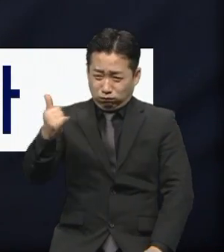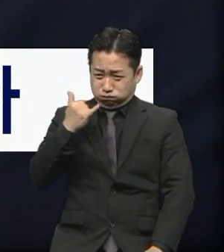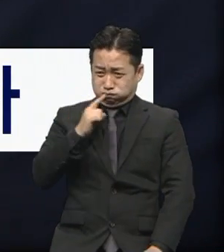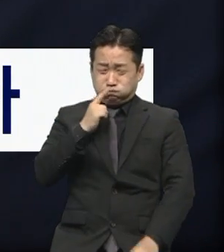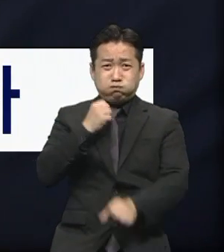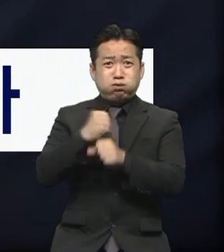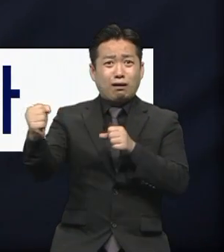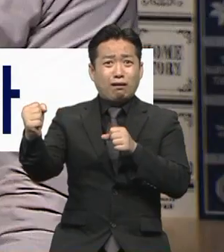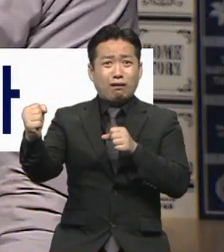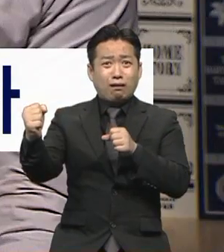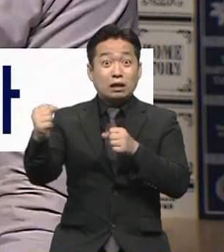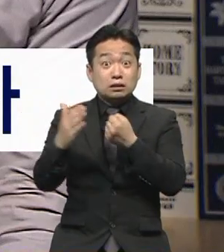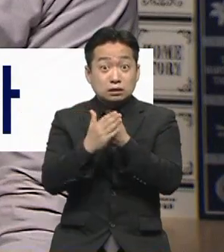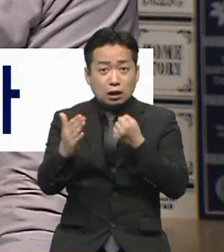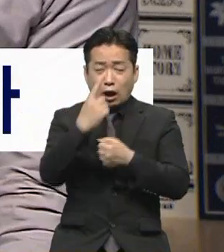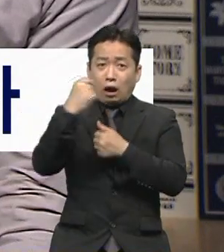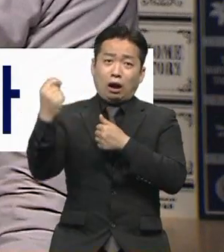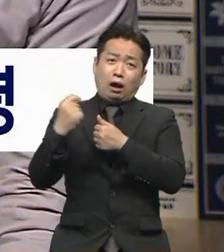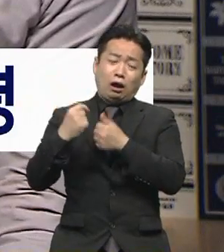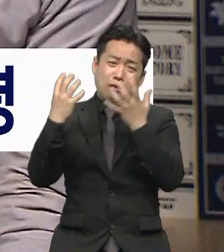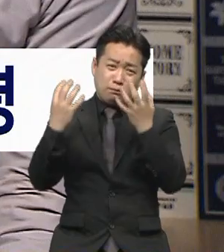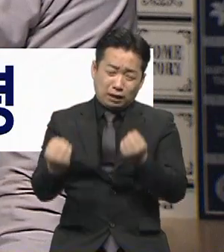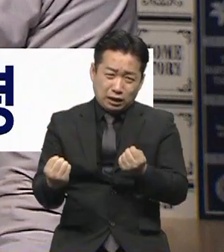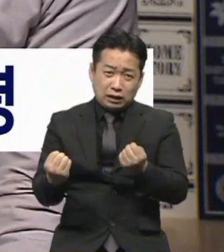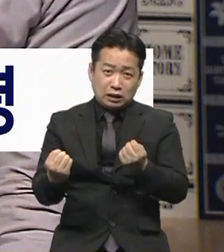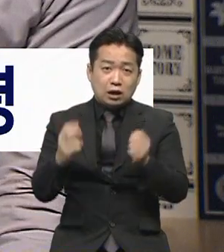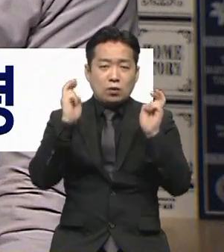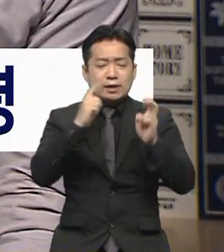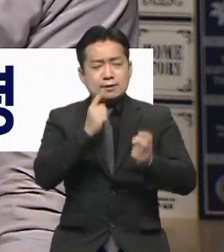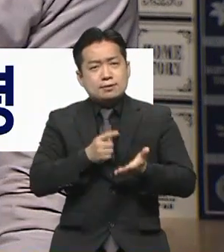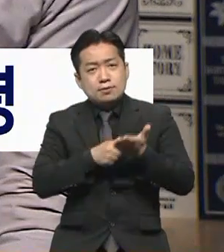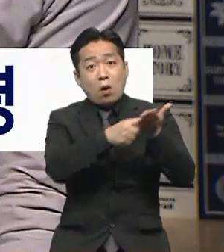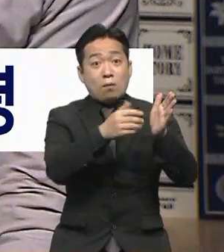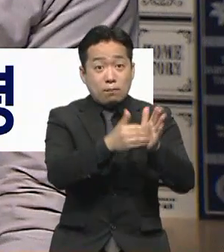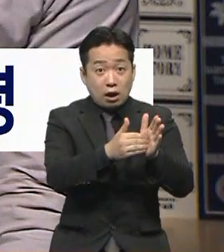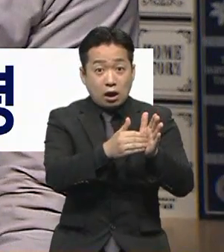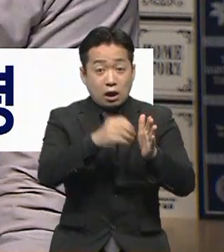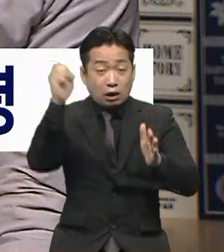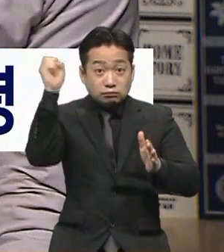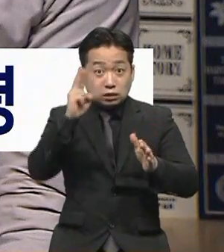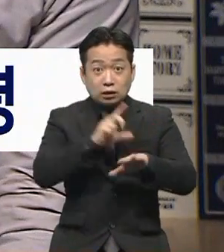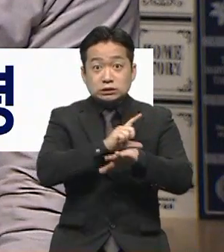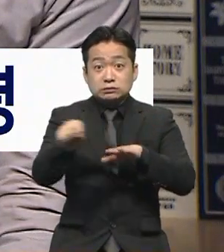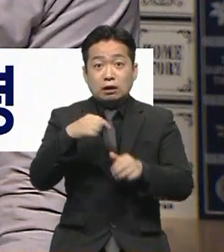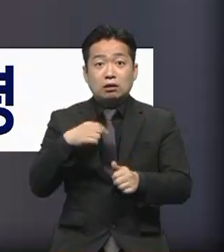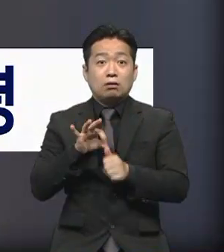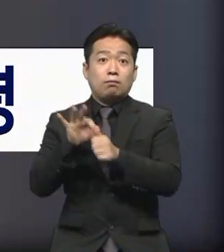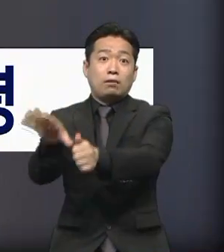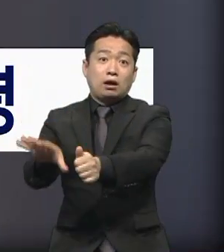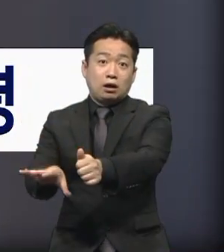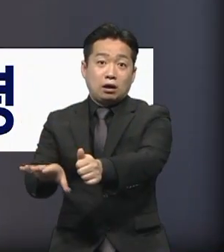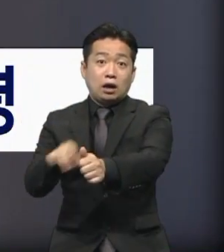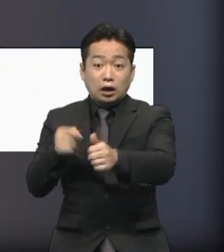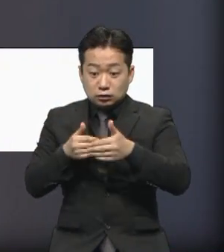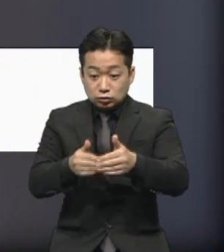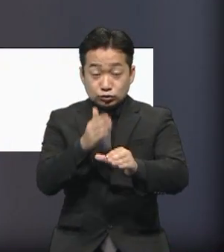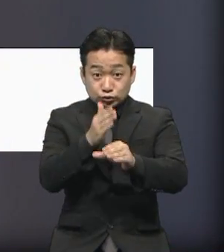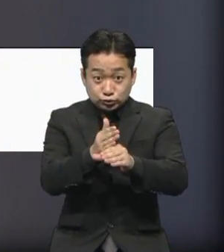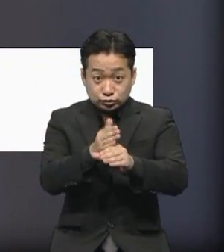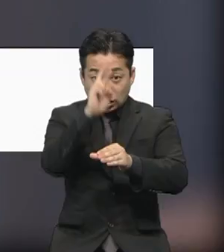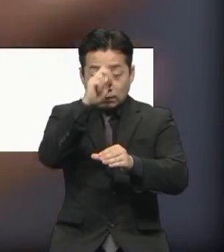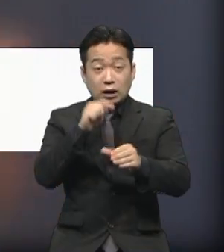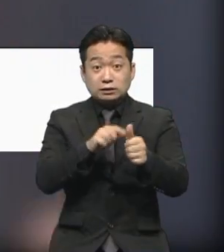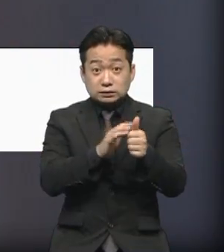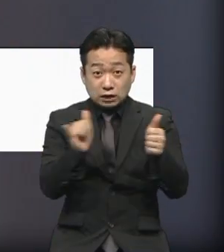받았습니다 이런 식의 괴롭힘이 계속 또 회사의 보고 햇더니 갑자기 지방으로 발령 낳습니다 이 과정에서 박 씨는